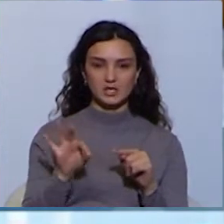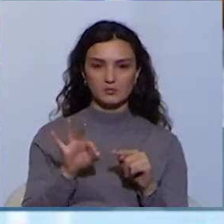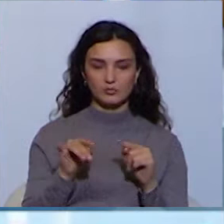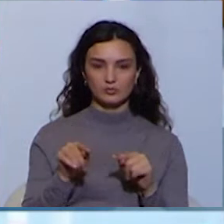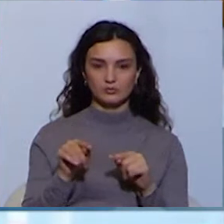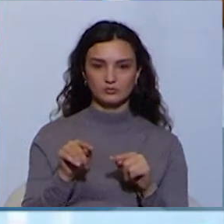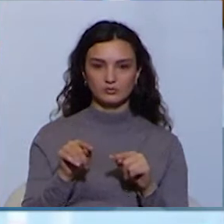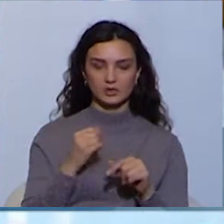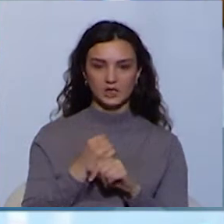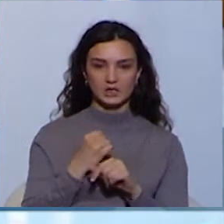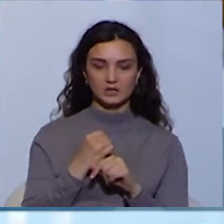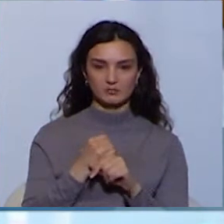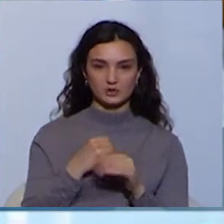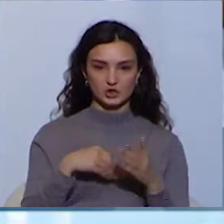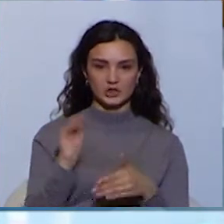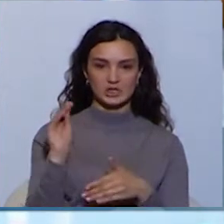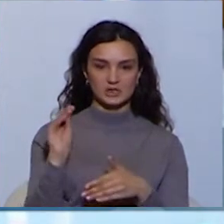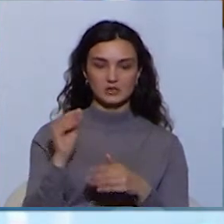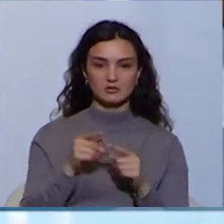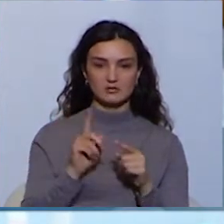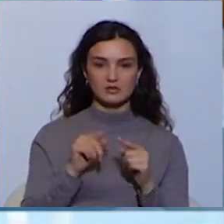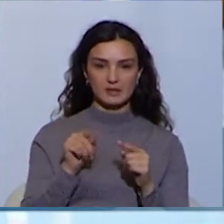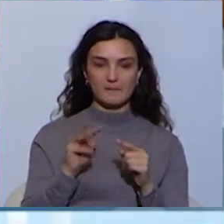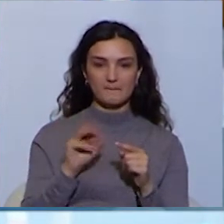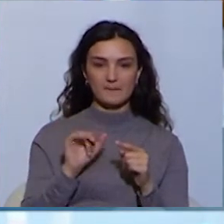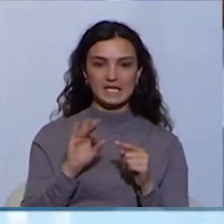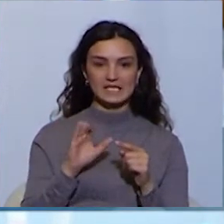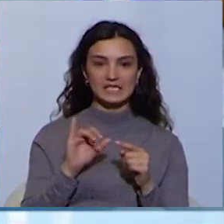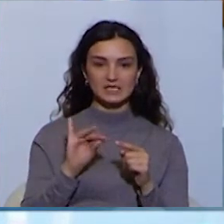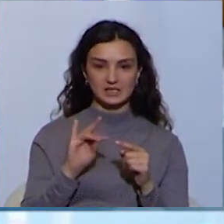აკეთებენ შენაძენს. ანუ მარკეტინგული ფუნქციაც შეიძლება იყოს სიტყვა.